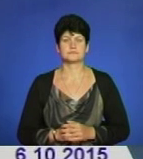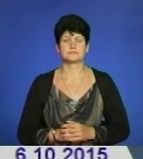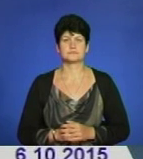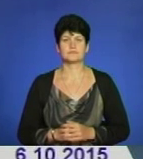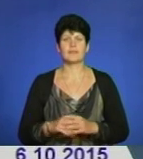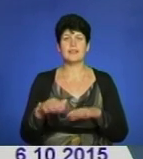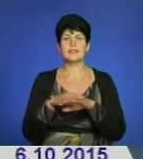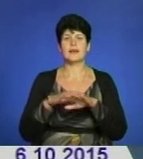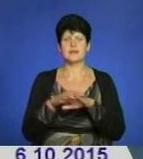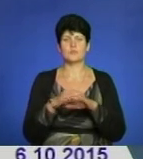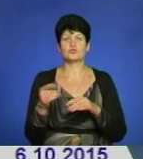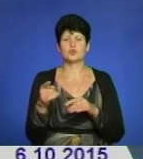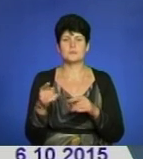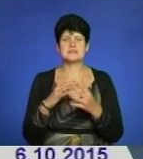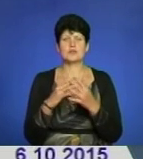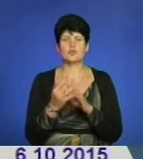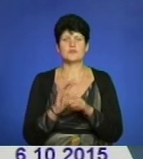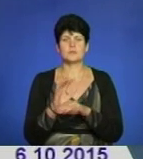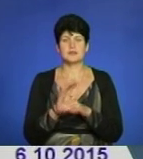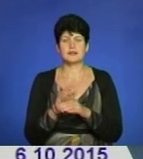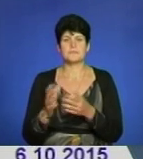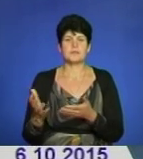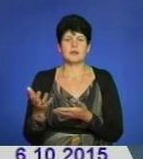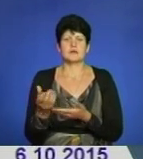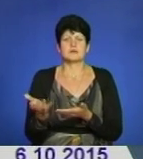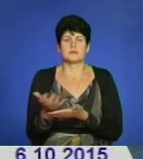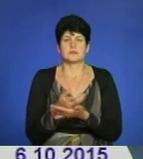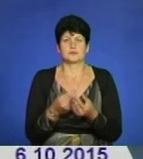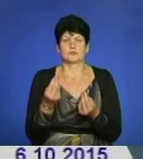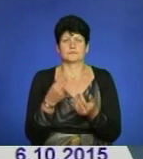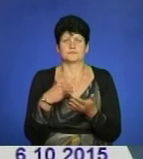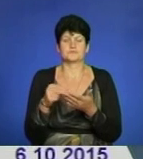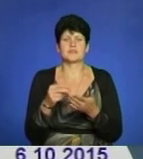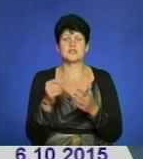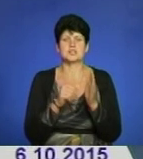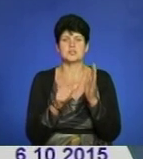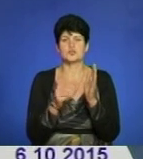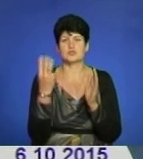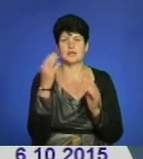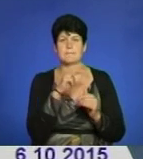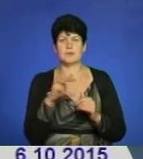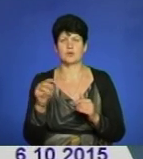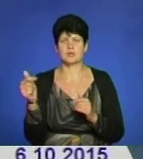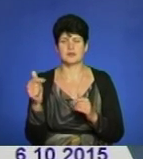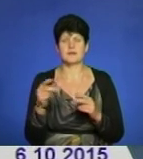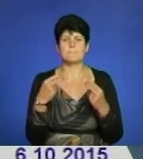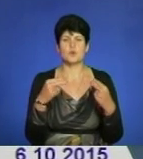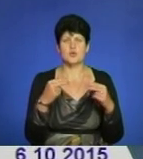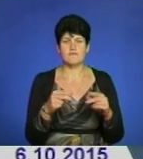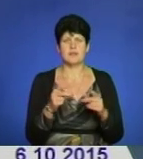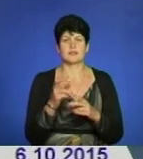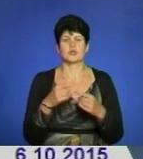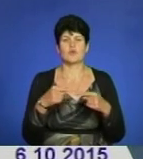На ярмарку у Тернополі сільгоспвиробники вторгували продукції на понад 4 мільйони гривень. Підприємці не лише продавали товари,